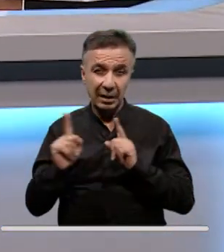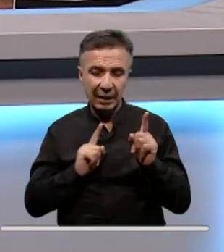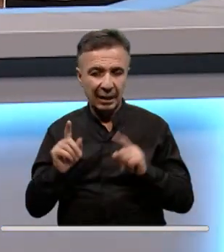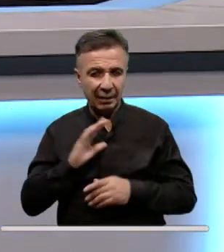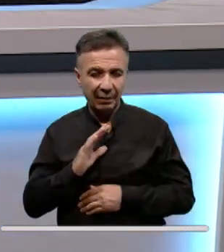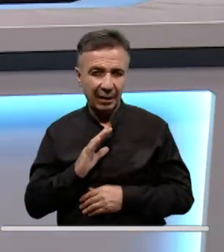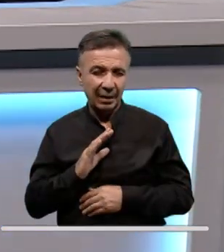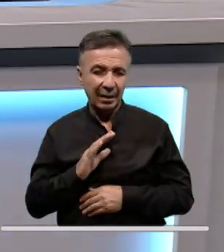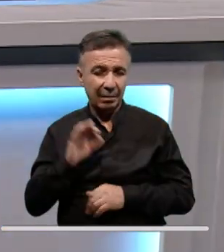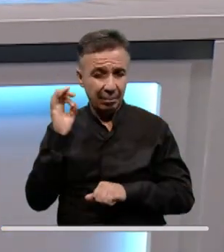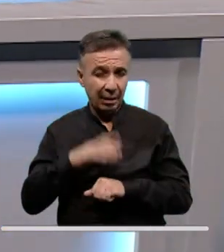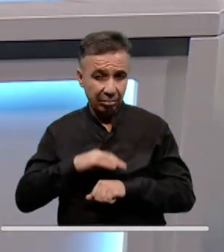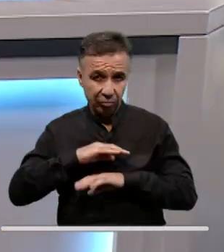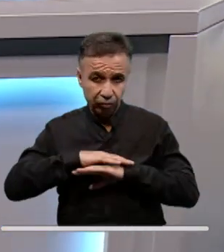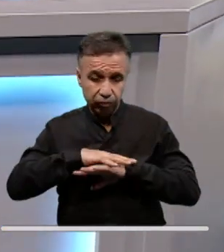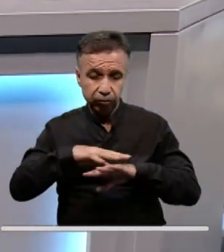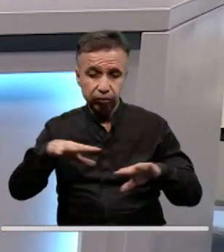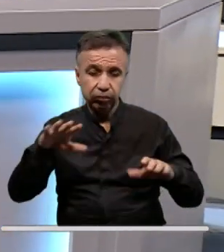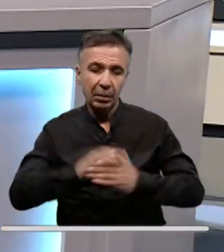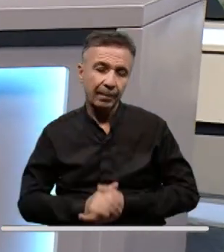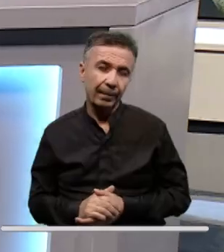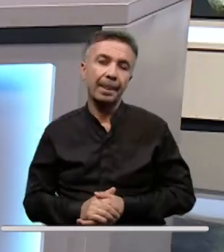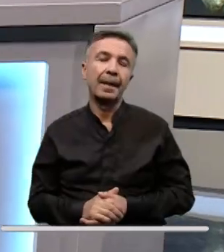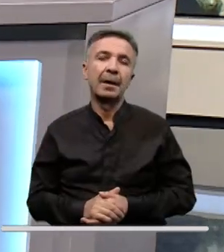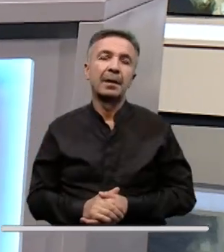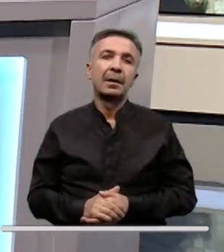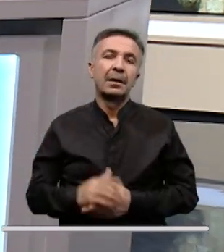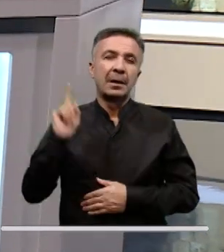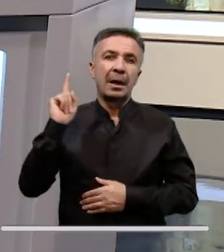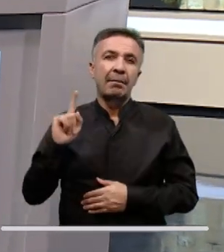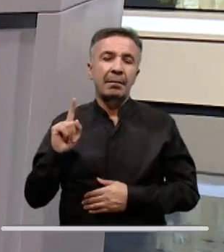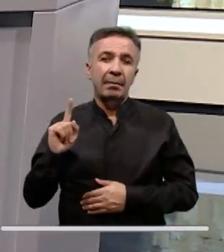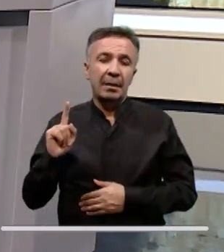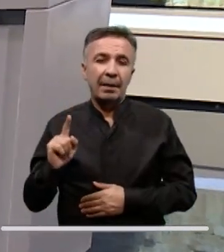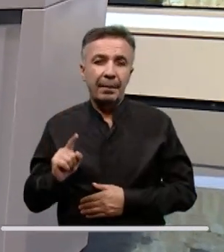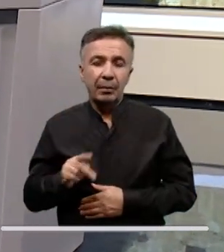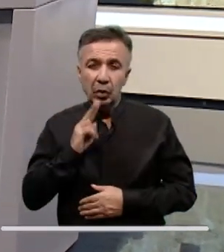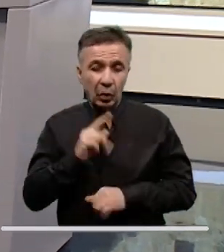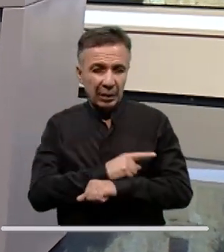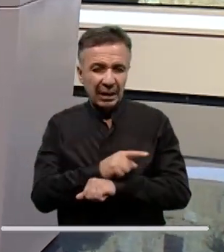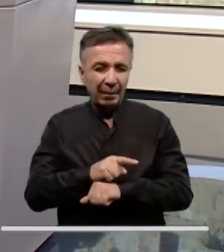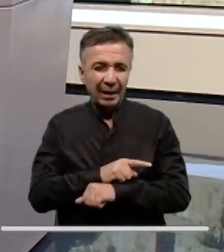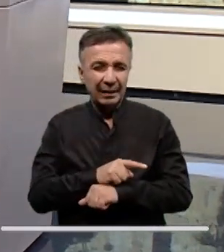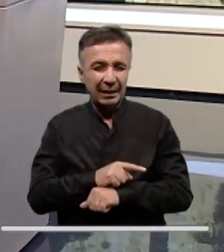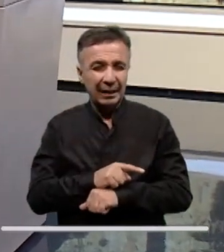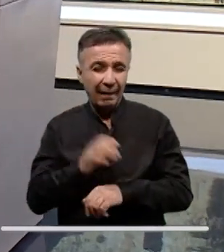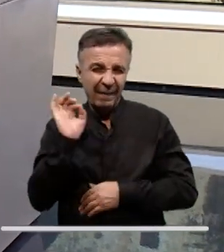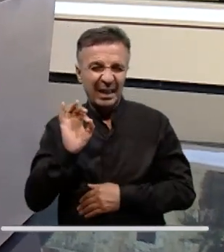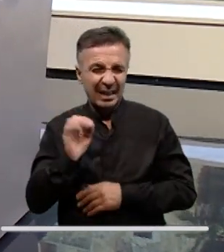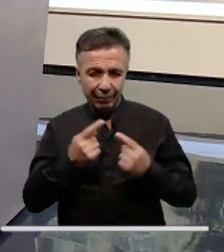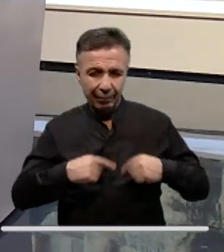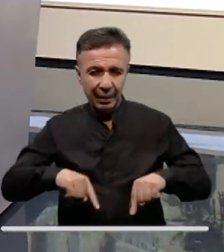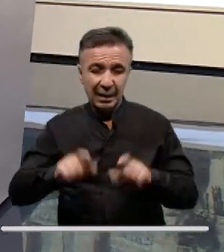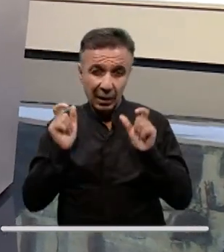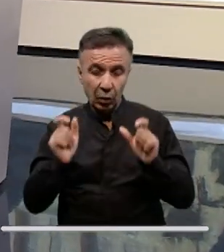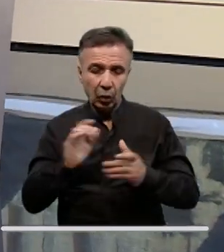tarafa yayılı veriyor ondan dolayı Rabbim ahir zamanın fitnesinden Bizler muhafaza buyursun bu